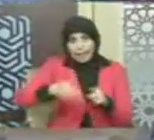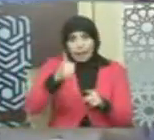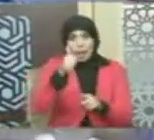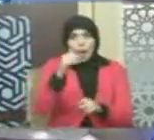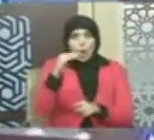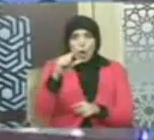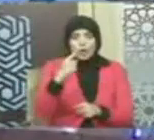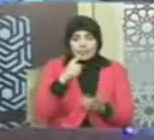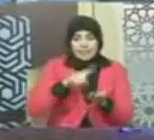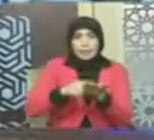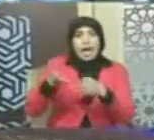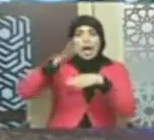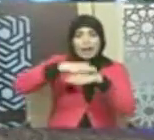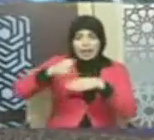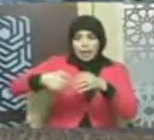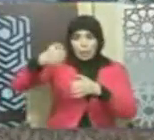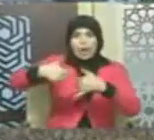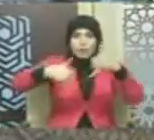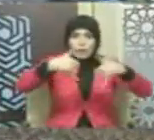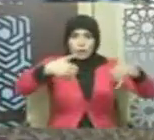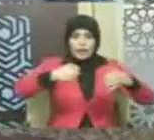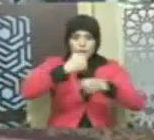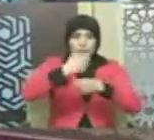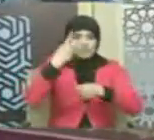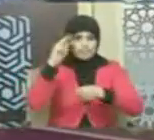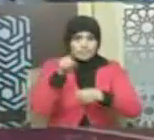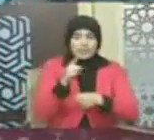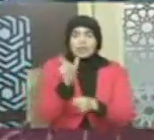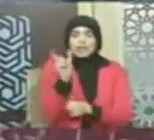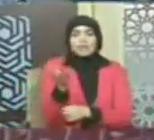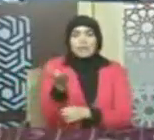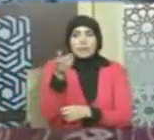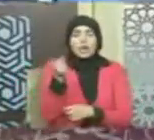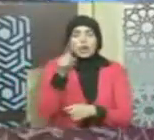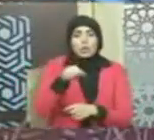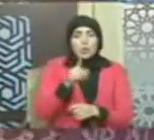وصديق وشهيدا. يقول الحق سبحانه: